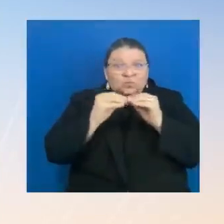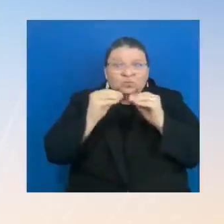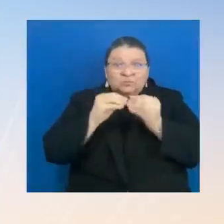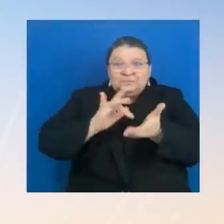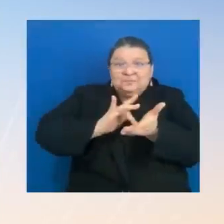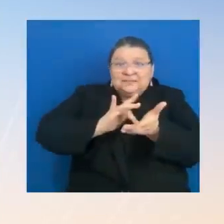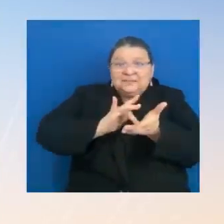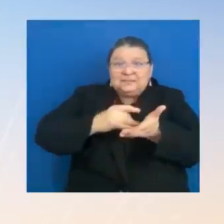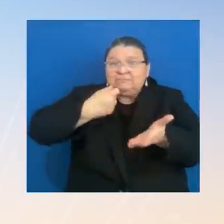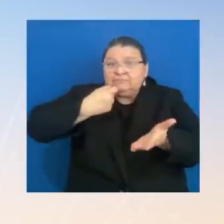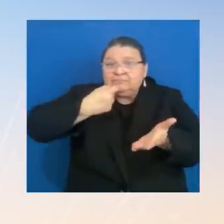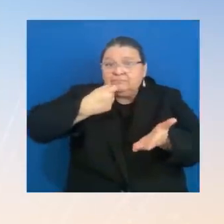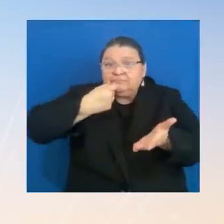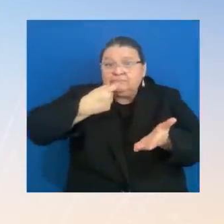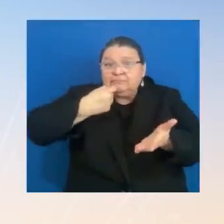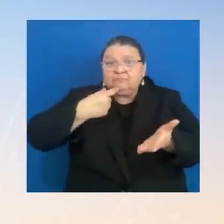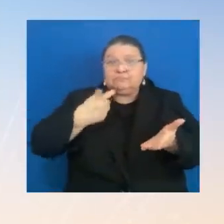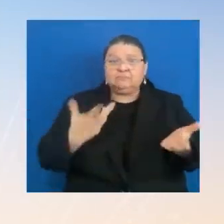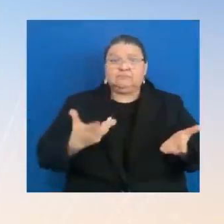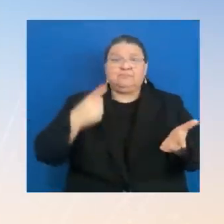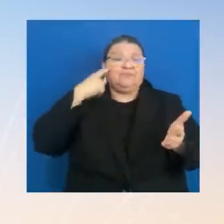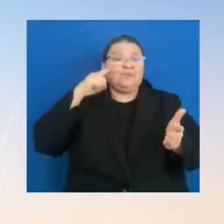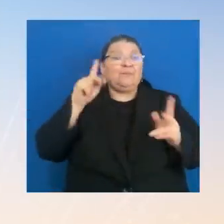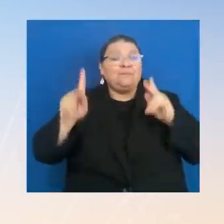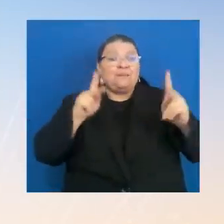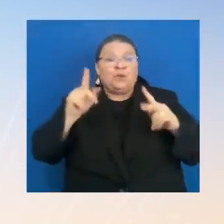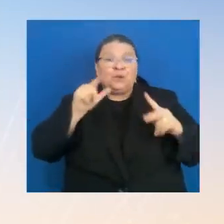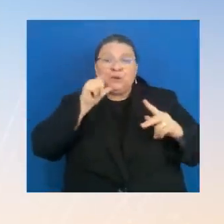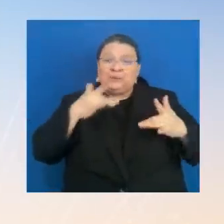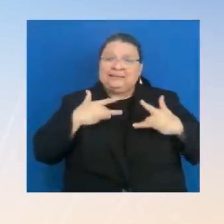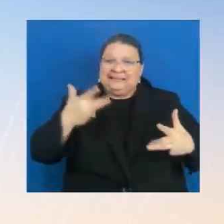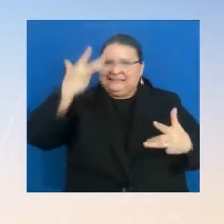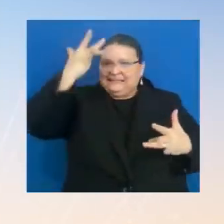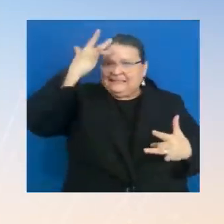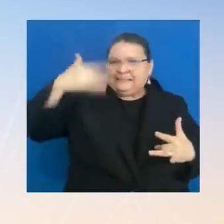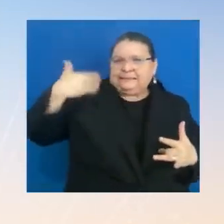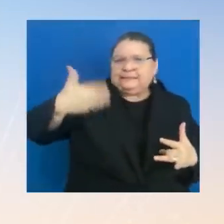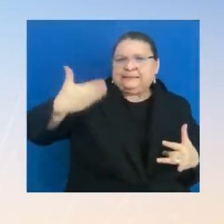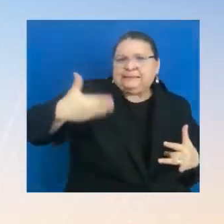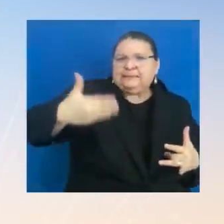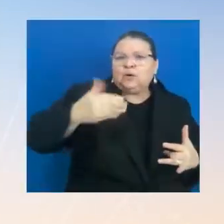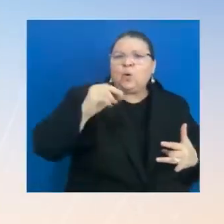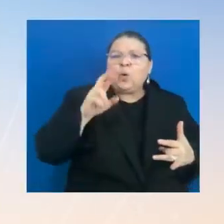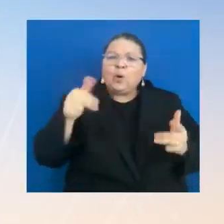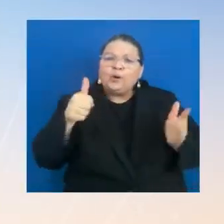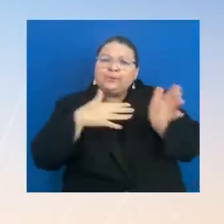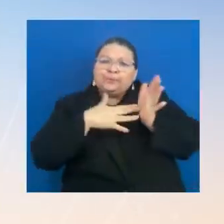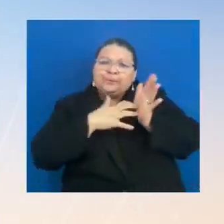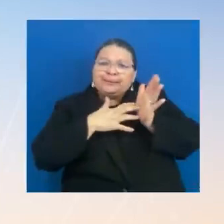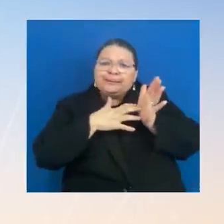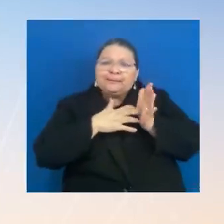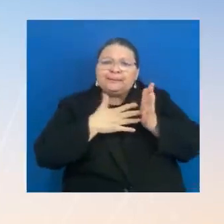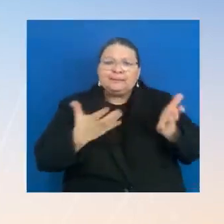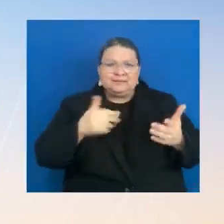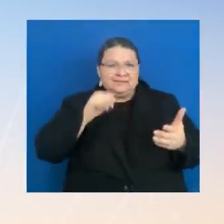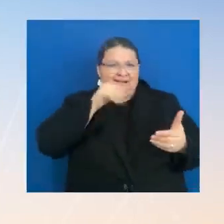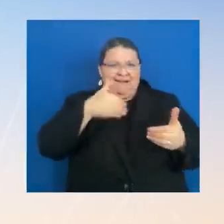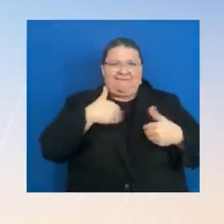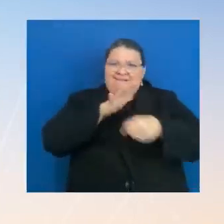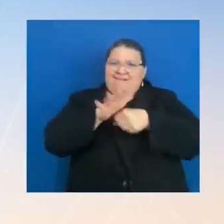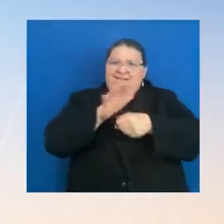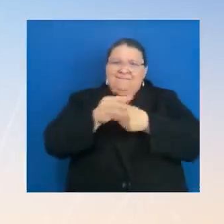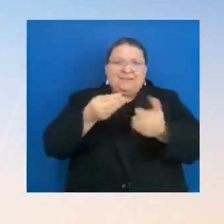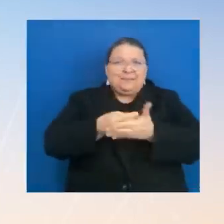nước của ông đẩy lùi cuộc xâm lược của Nga. Cô đã được hỏi trong cuộc họp ngắn tại Tòa Bạch Ốc hôm thứ Ba về chuỗi